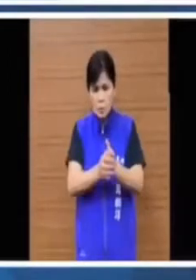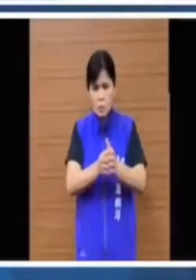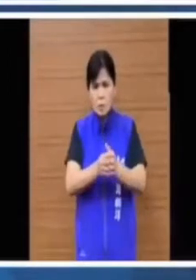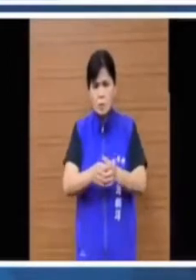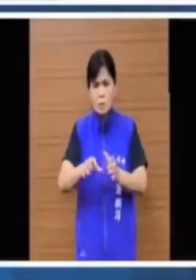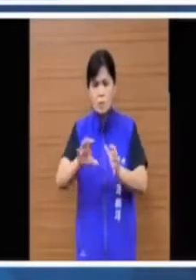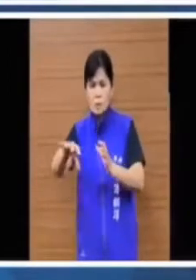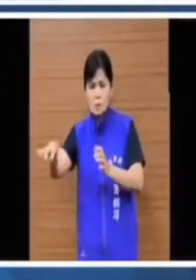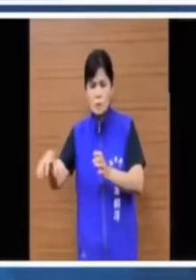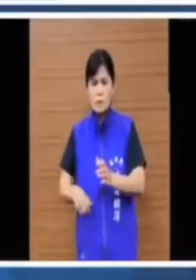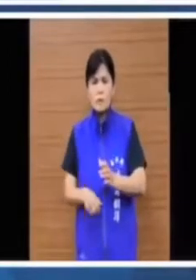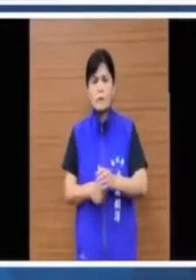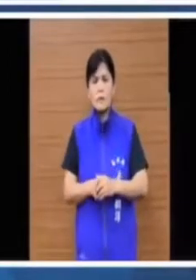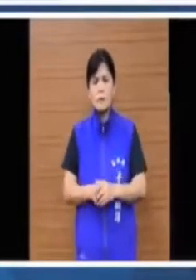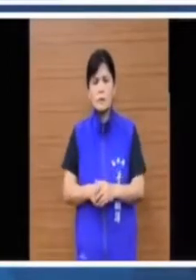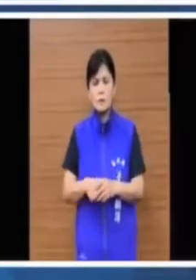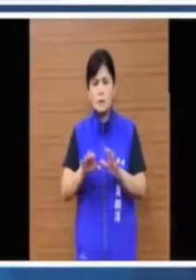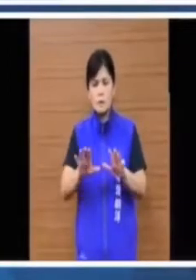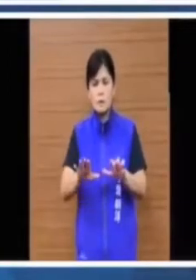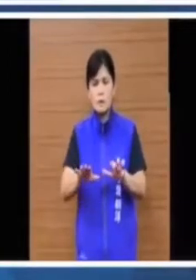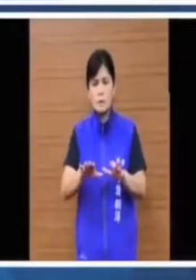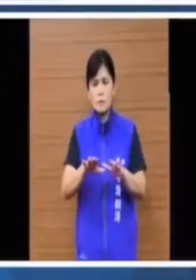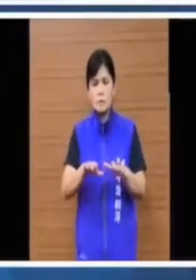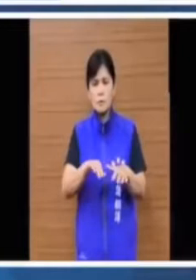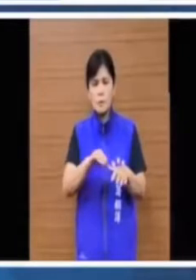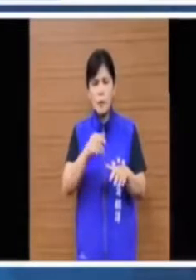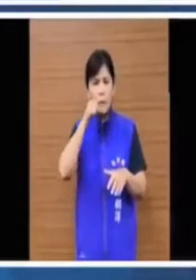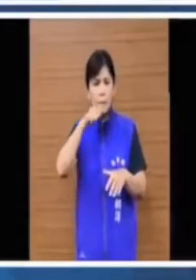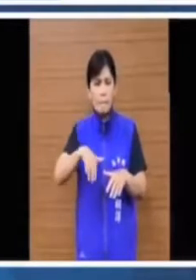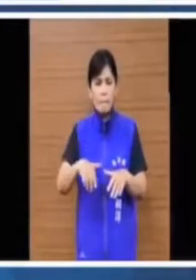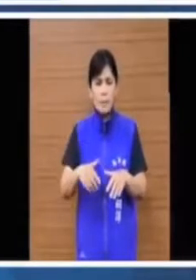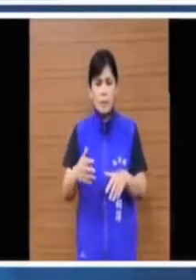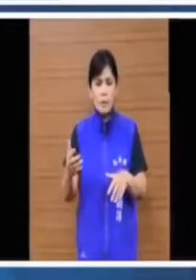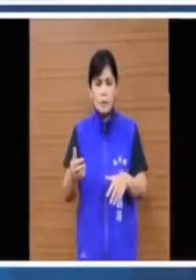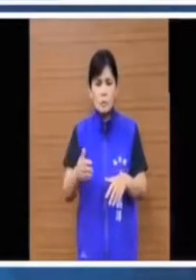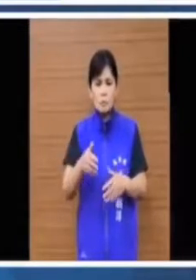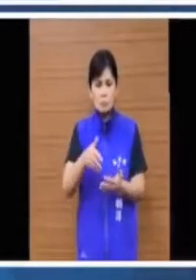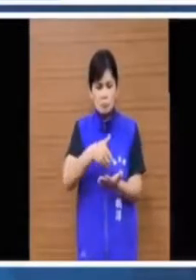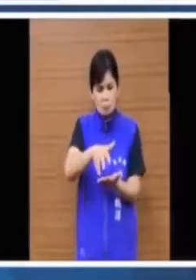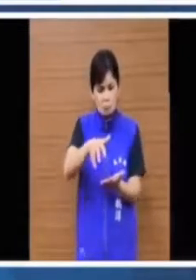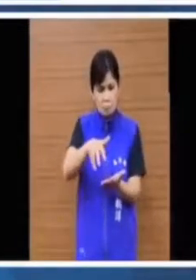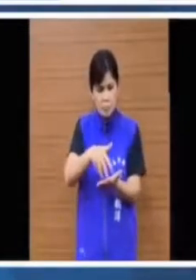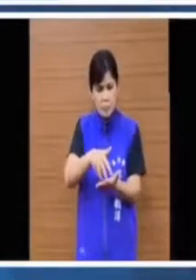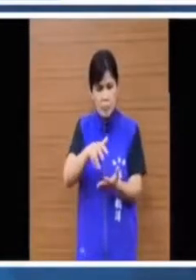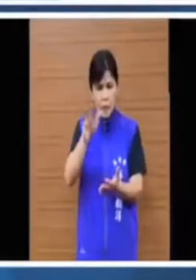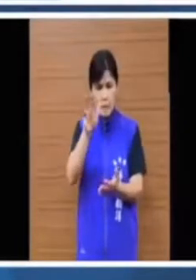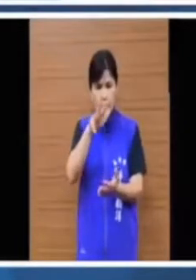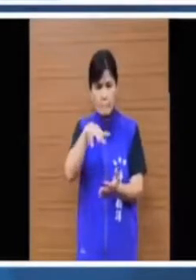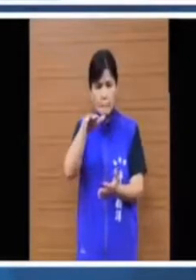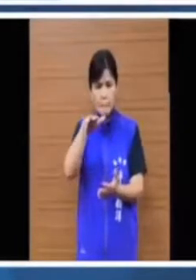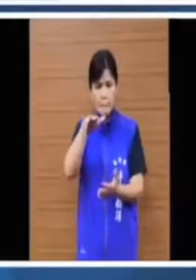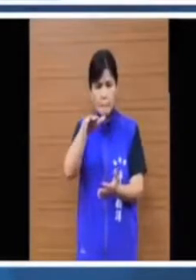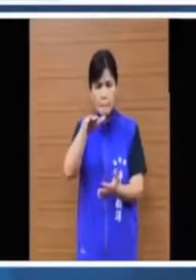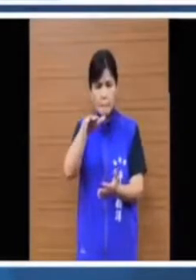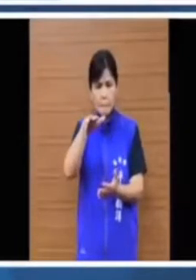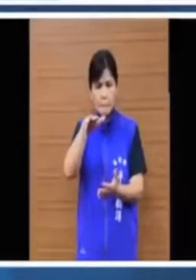在前天目前呢、我们苗栗总共拨了8800剂的疫